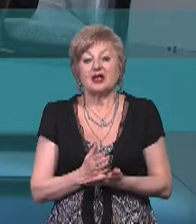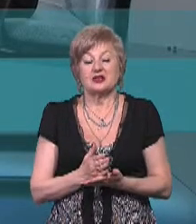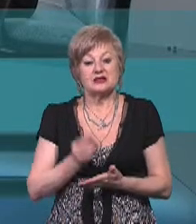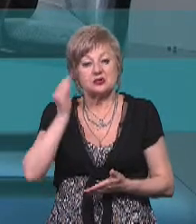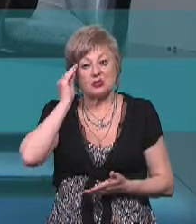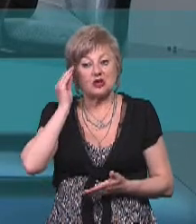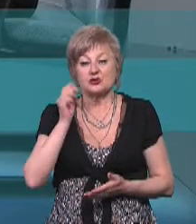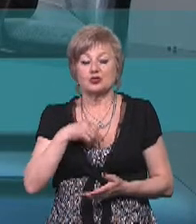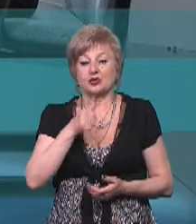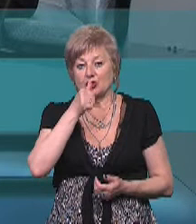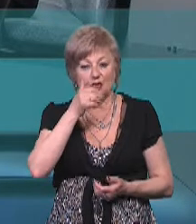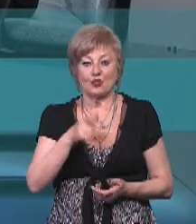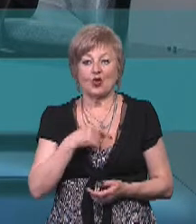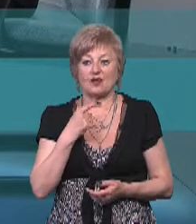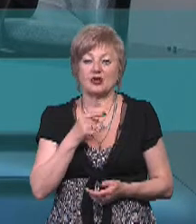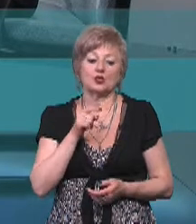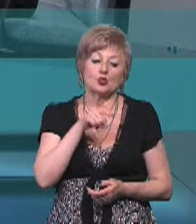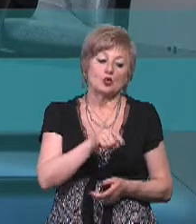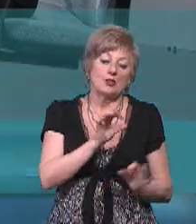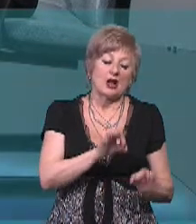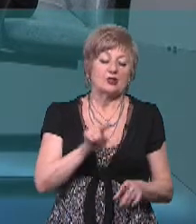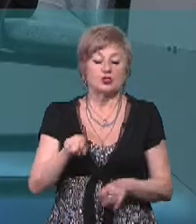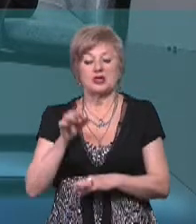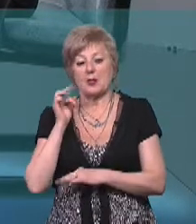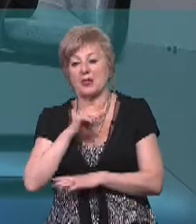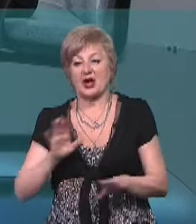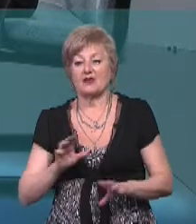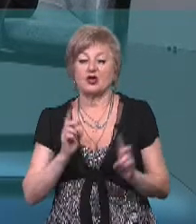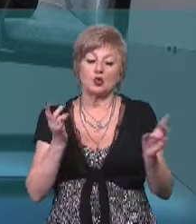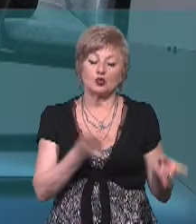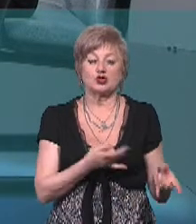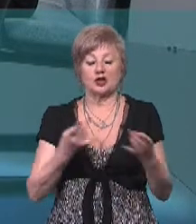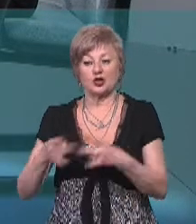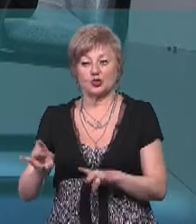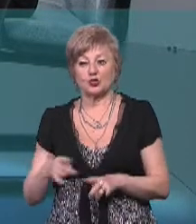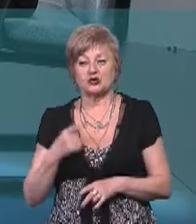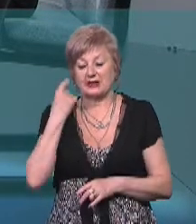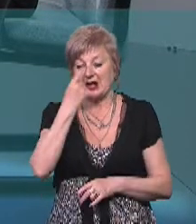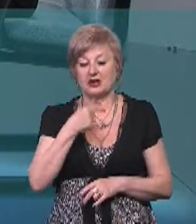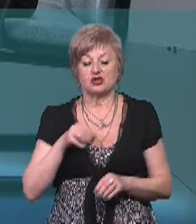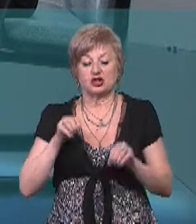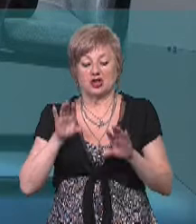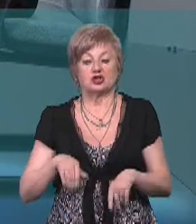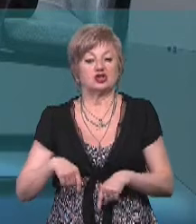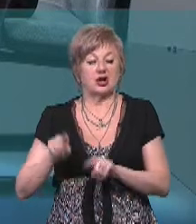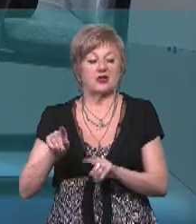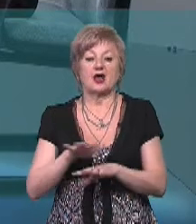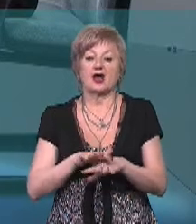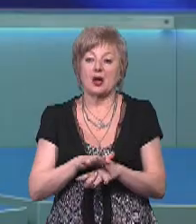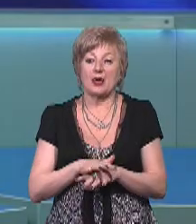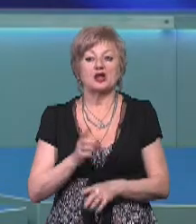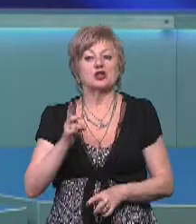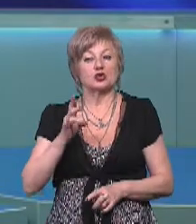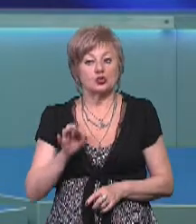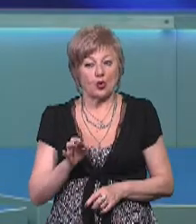Я не можу казати, що щось правильно або щось неправильне, як треба. Ну, це індивідуальне рішення даних громад, але